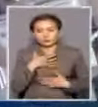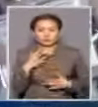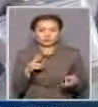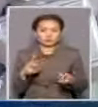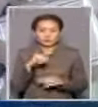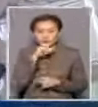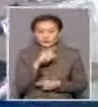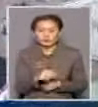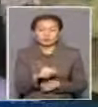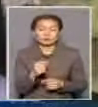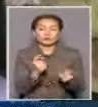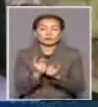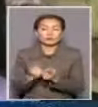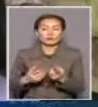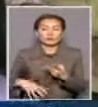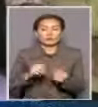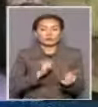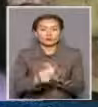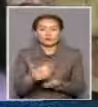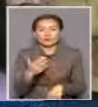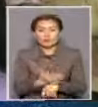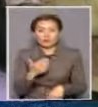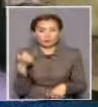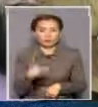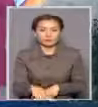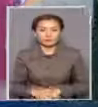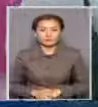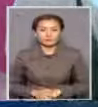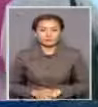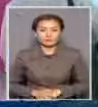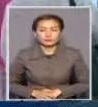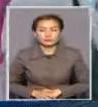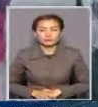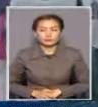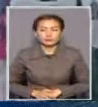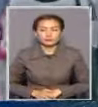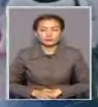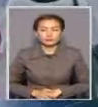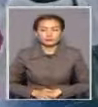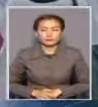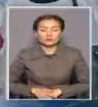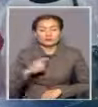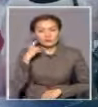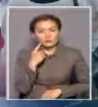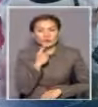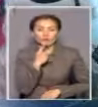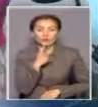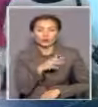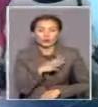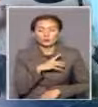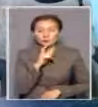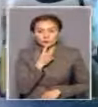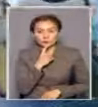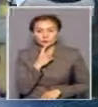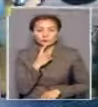сүйіспеншілігінің арқасында қатарластарын басып озып бірінші орын иеленді. Перизаттың құлағы естімеген жерде көптеген нюанстар бар, күрделіктер